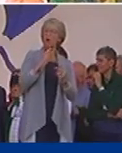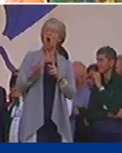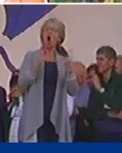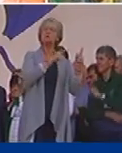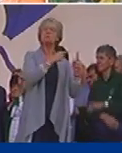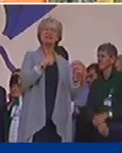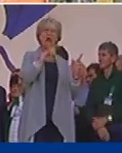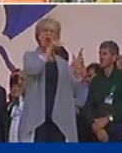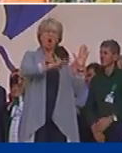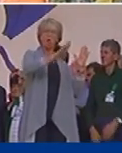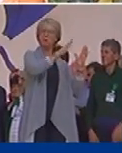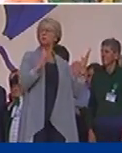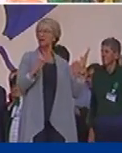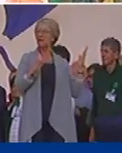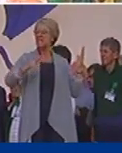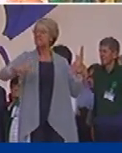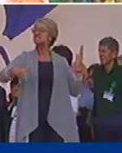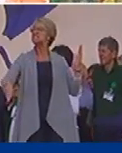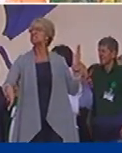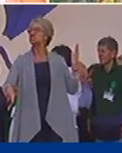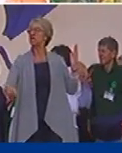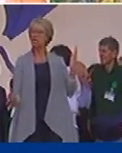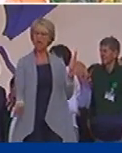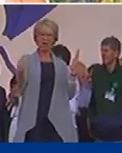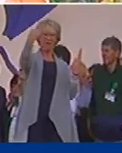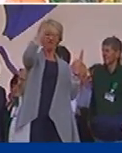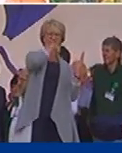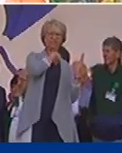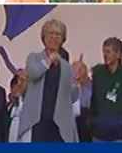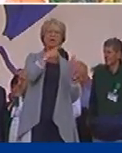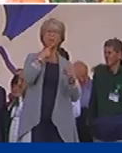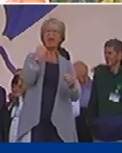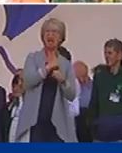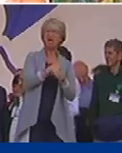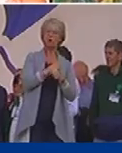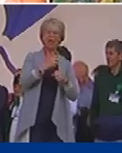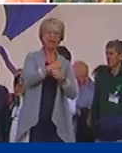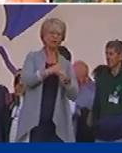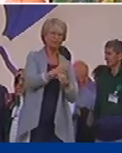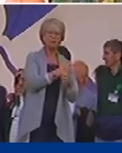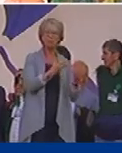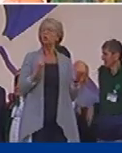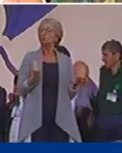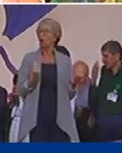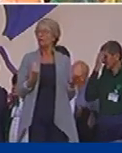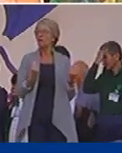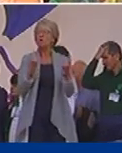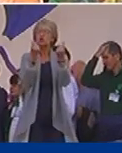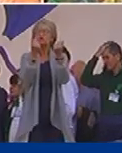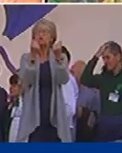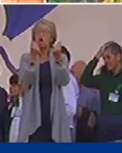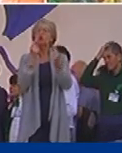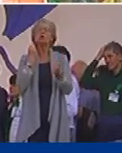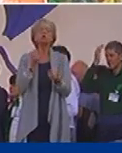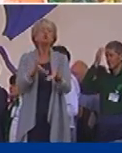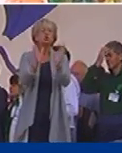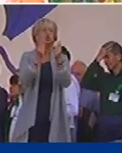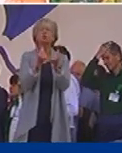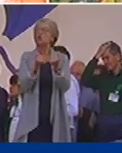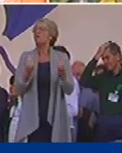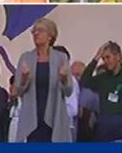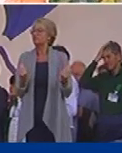dalla Sicilia non verrebbero in Piemonte o in Liguria per lavorare. I soldi non sono finiti ai cittadini del Sud, son